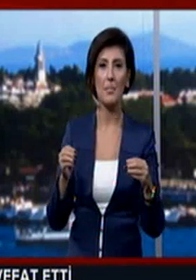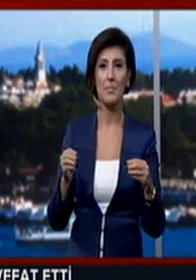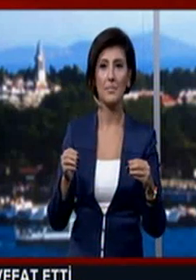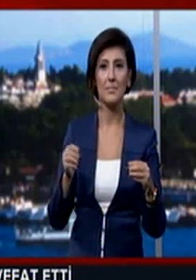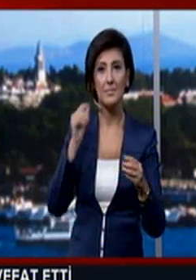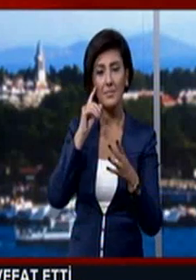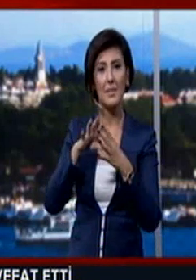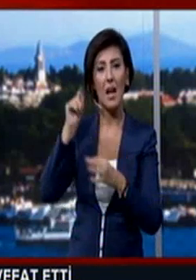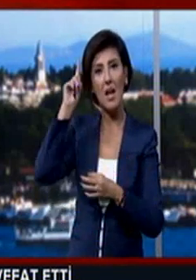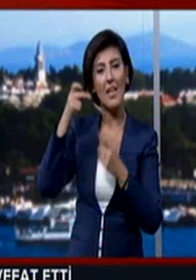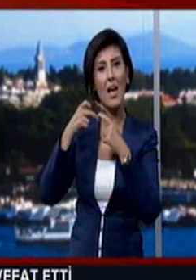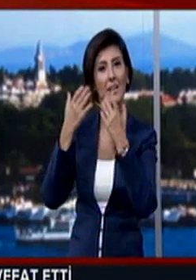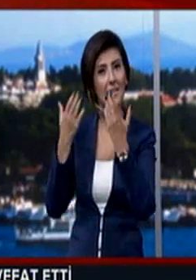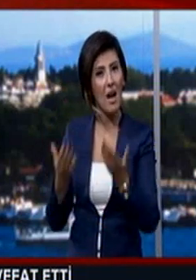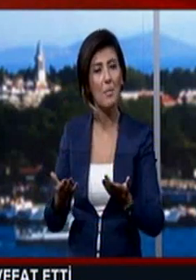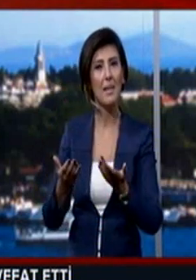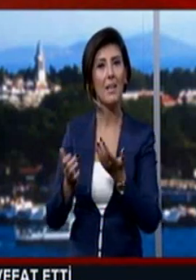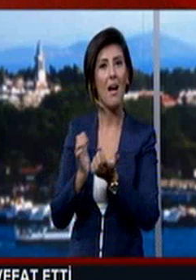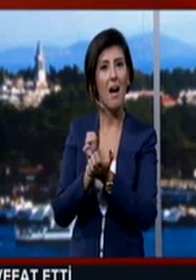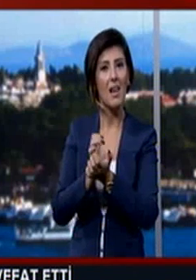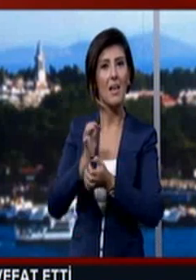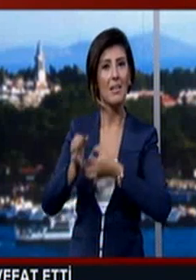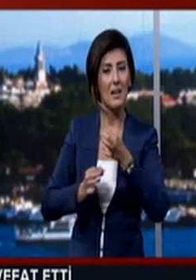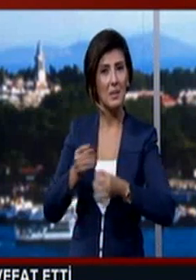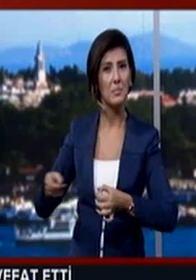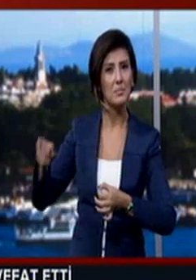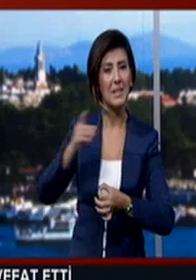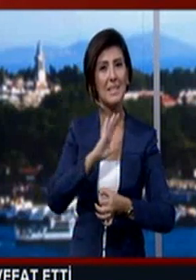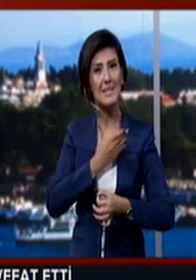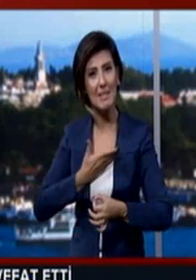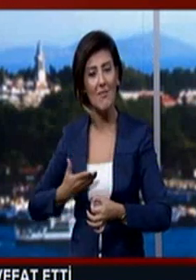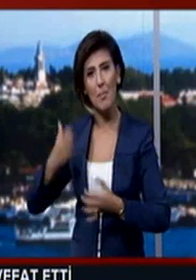Altan'a Allah'tan rahmet, yakınlarına, tüm okurlarına,